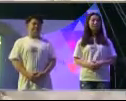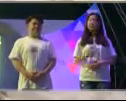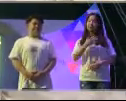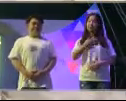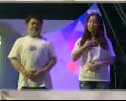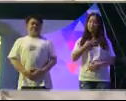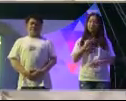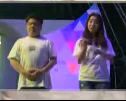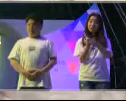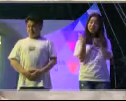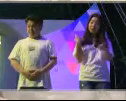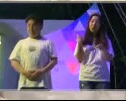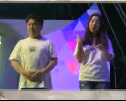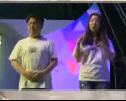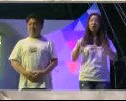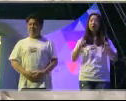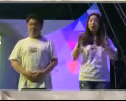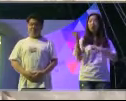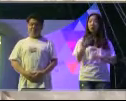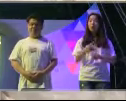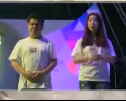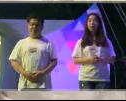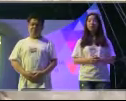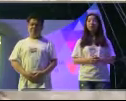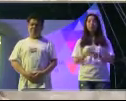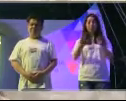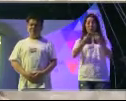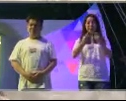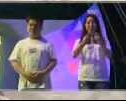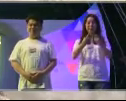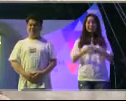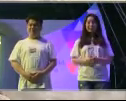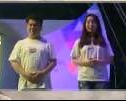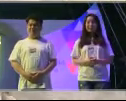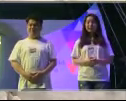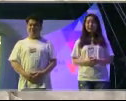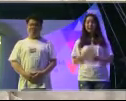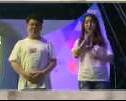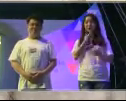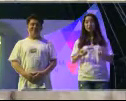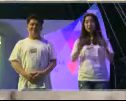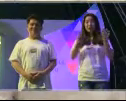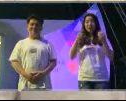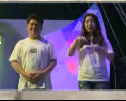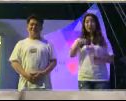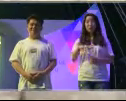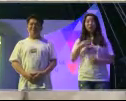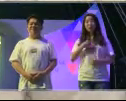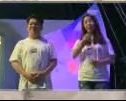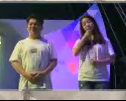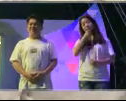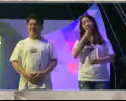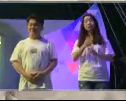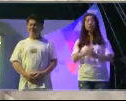저는 작년에 이어서 오늘 또 이렇게 두 번째 억 축하 이 자리에 서게 돼서 정말